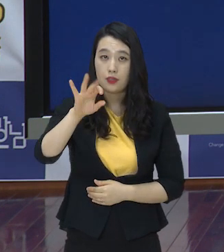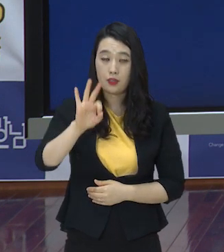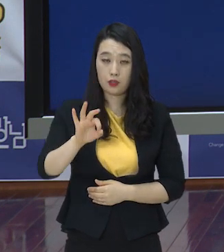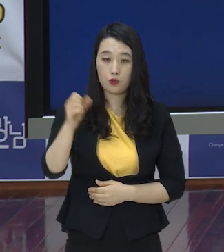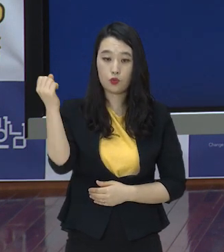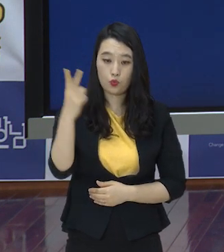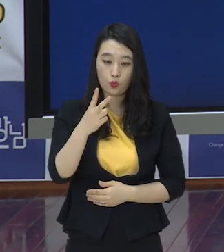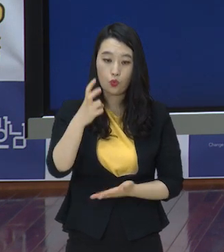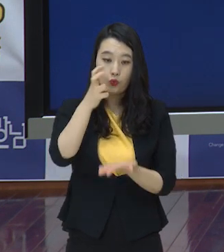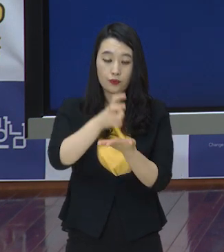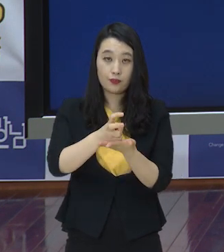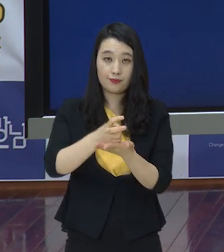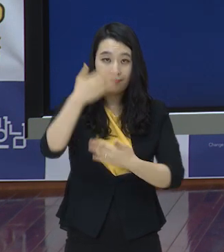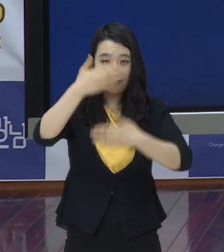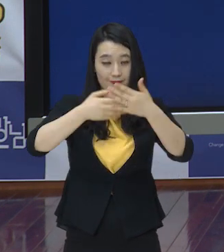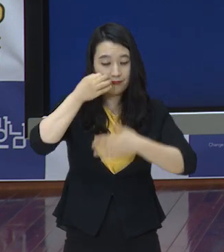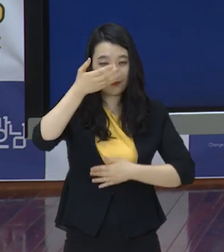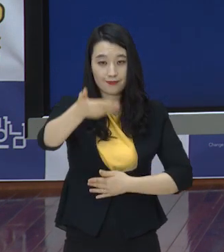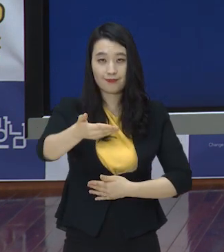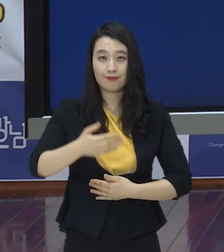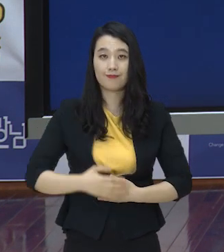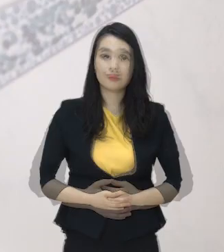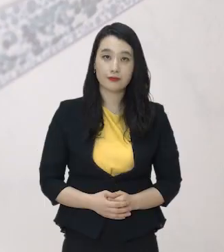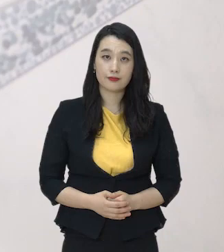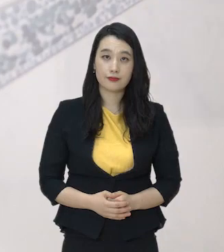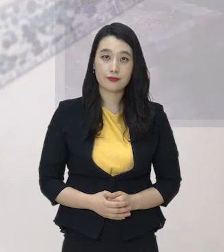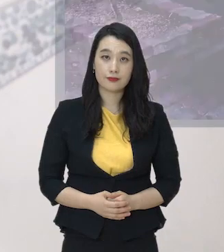정책을 영상으로 보시겠습니다.